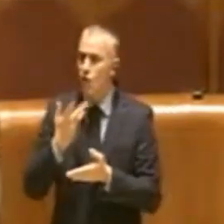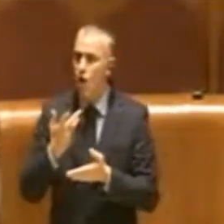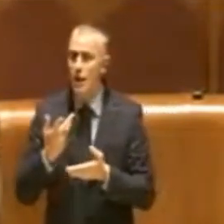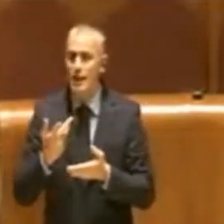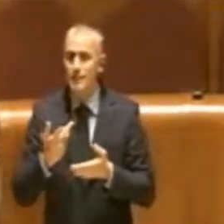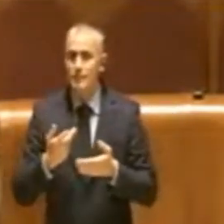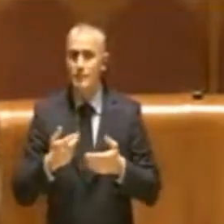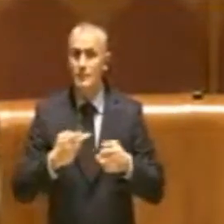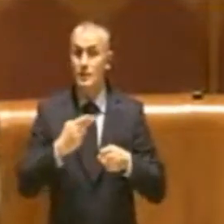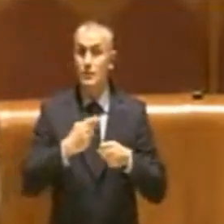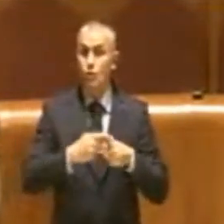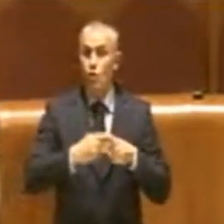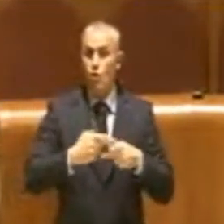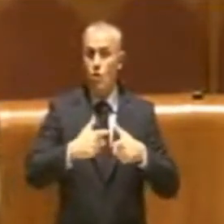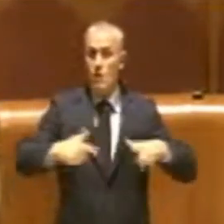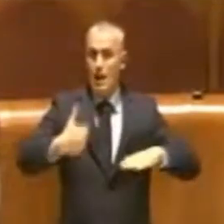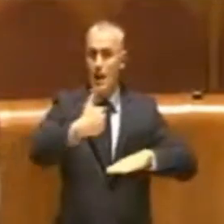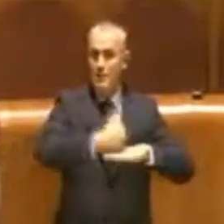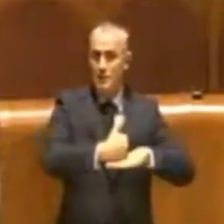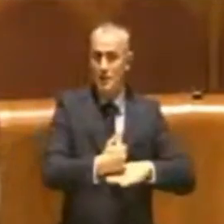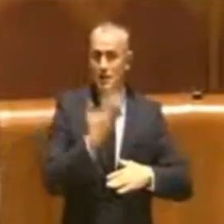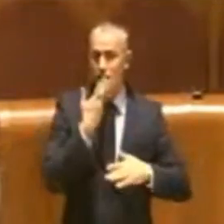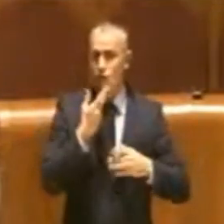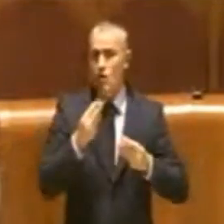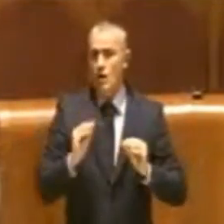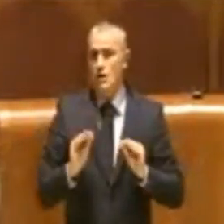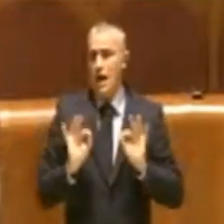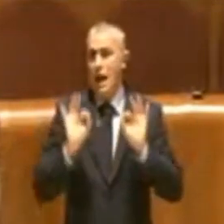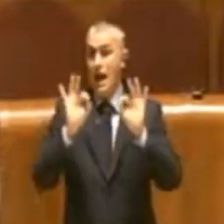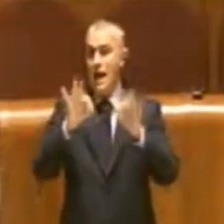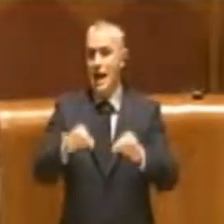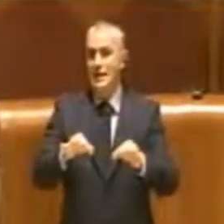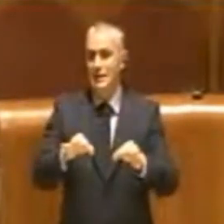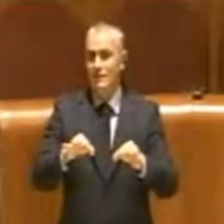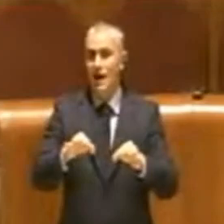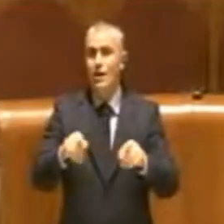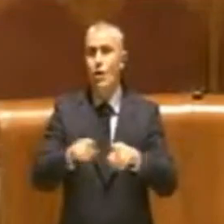Capitale appunto in una visione appunto della città